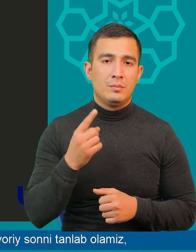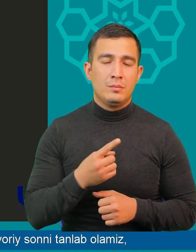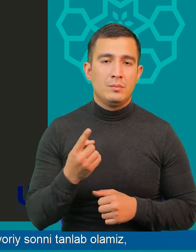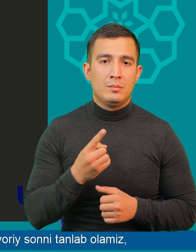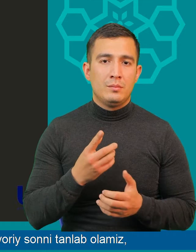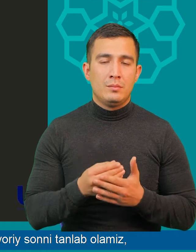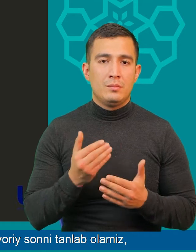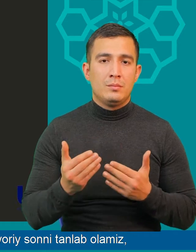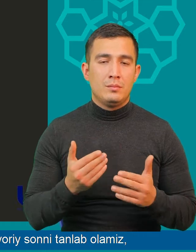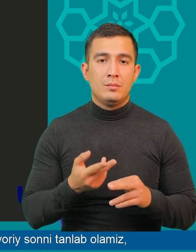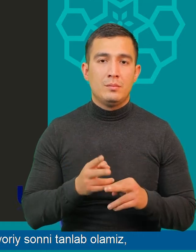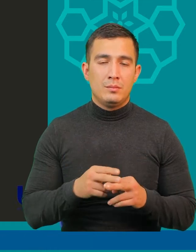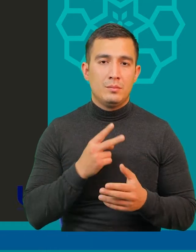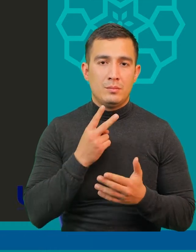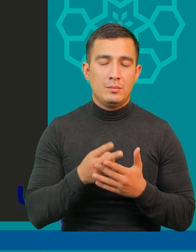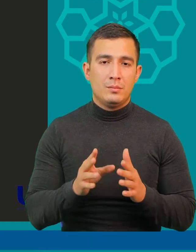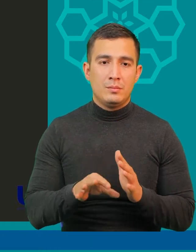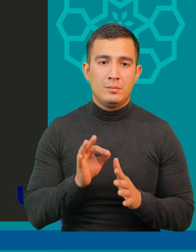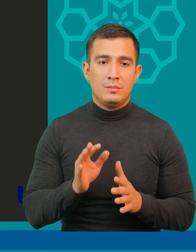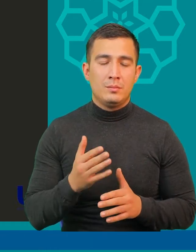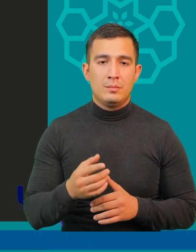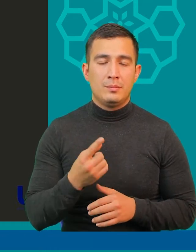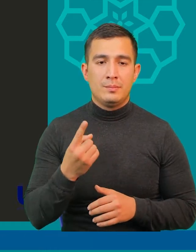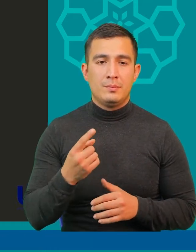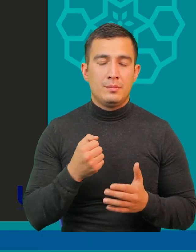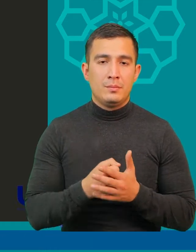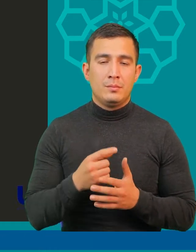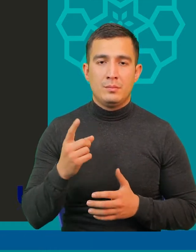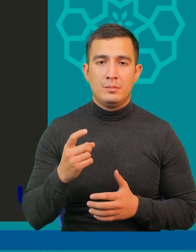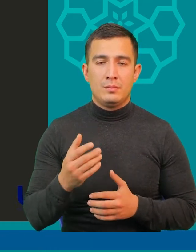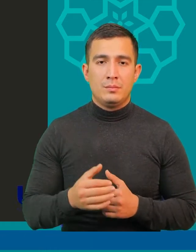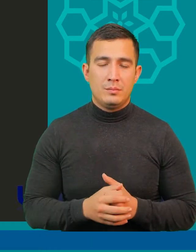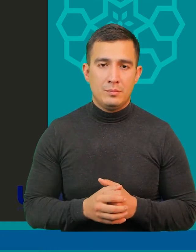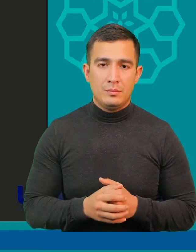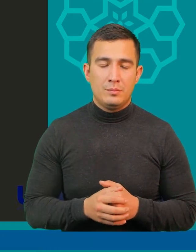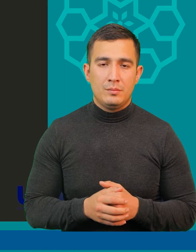funksiyasi orqali ixtiyoriy sonni tanlab olamiz. 1 dan 100 gacha. Ikkinchi soni.